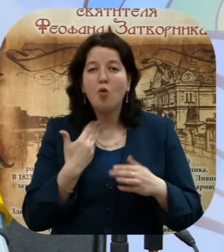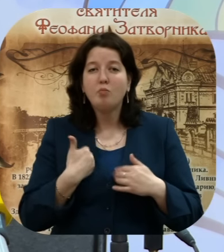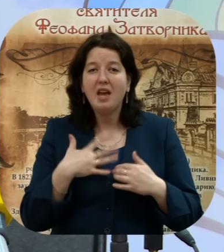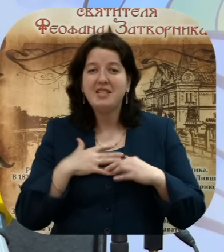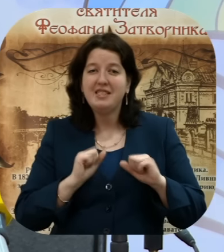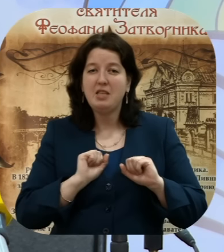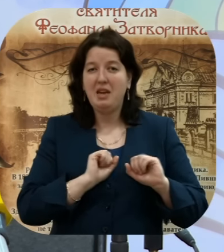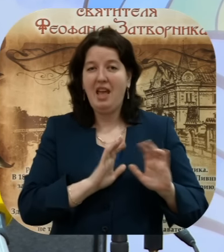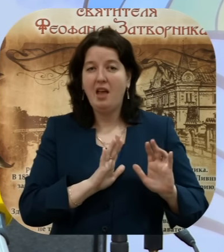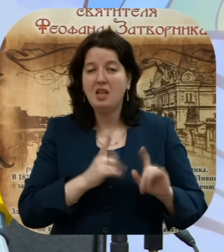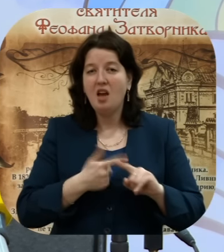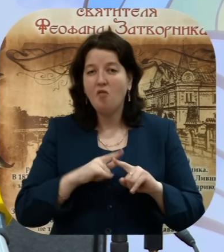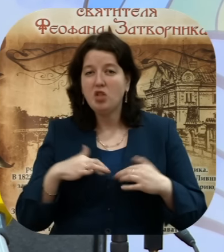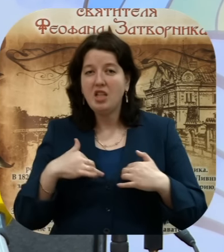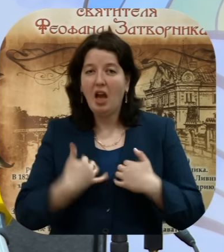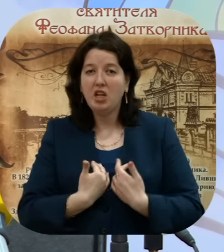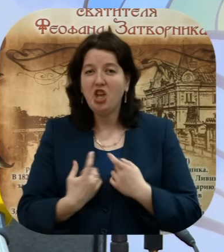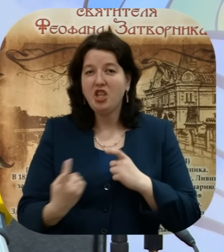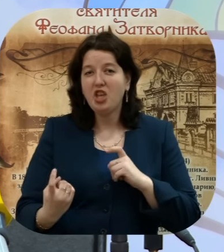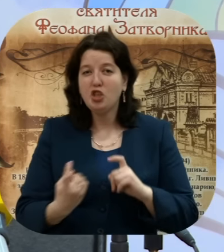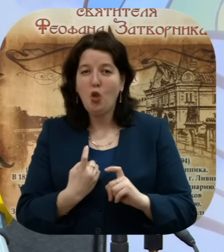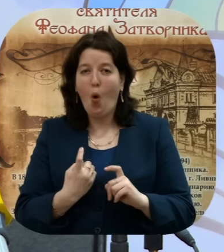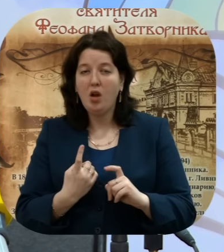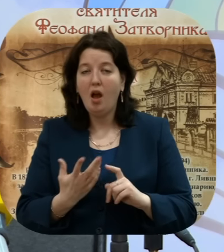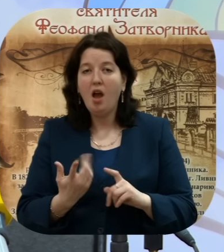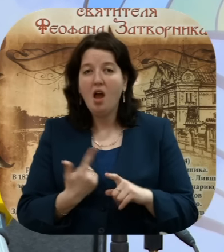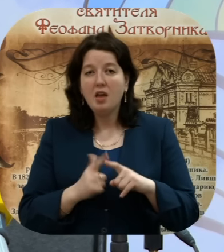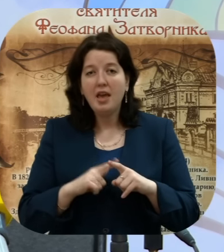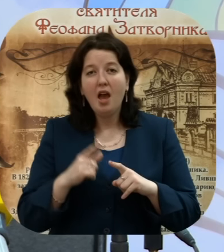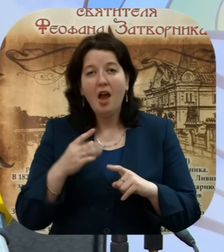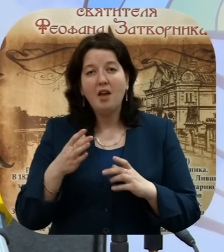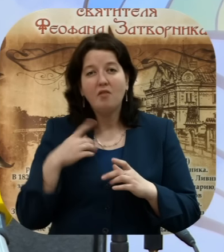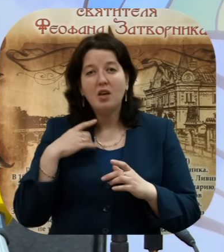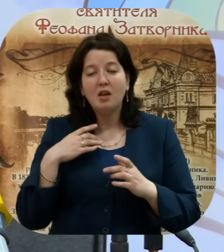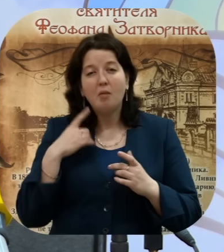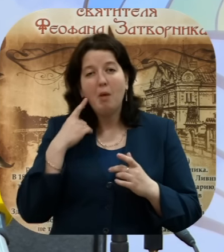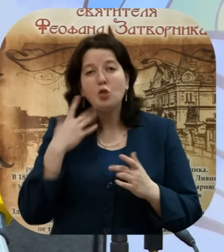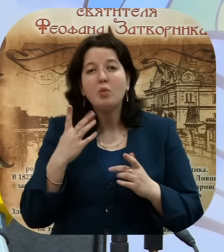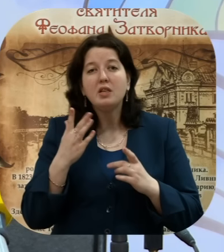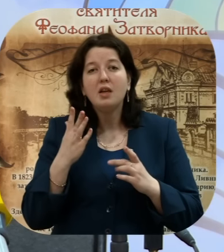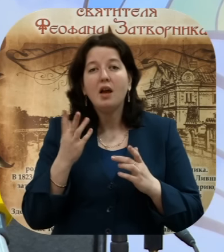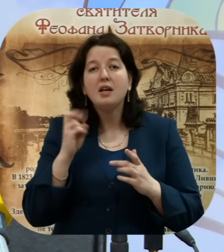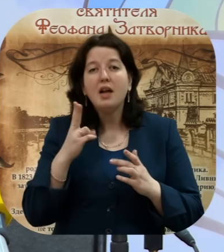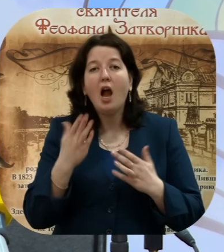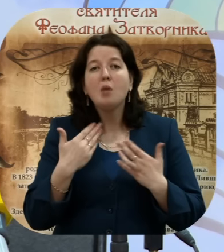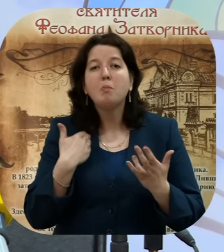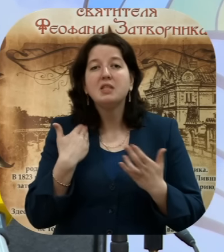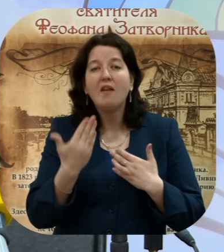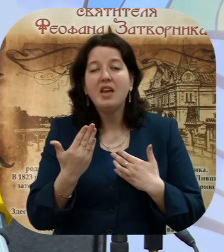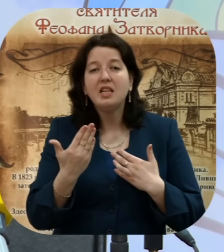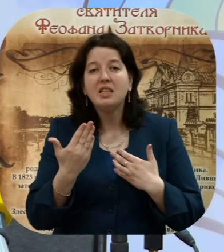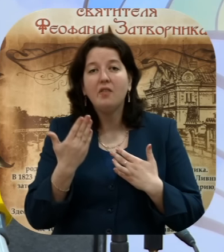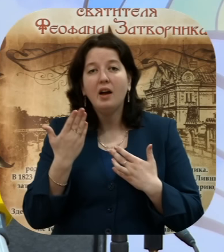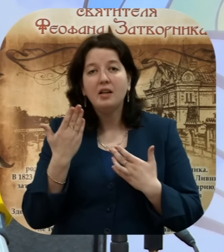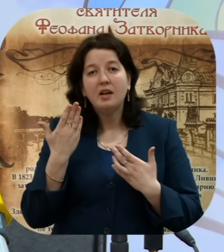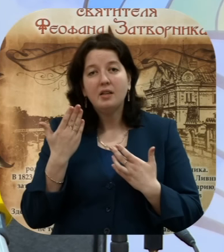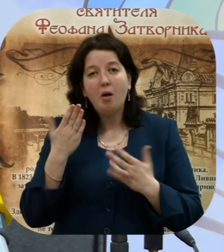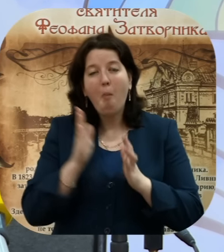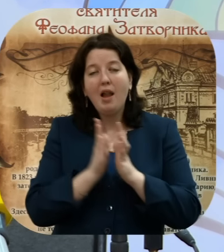неприязнь, вот это огорчение, ссора. Вы слышите, как посоветовал молиться? Господи, святыми